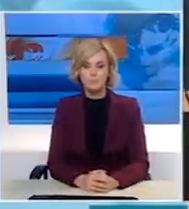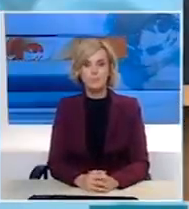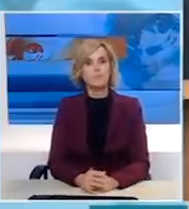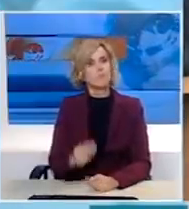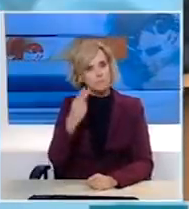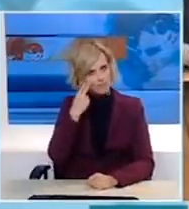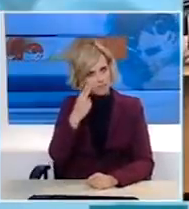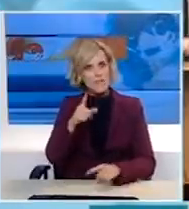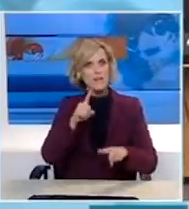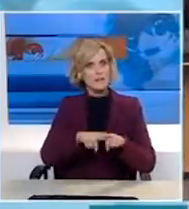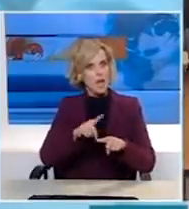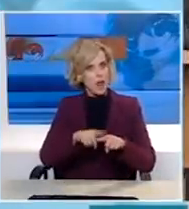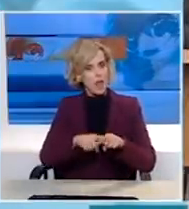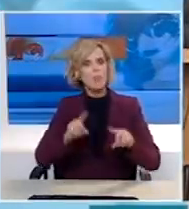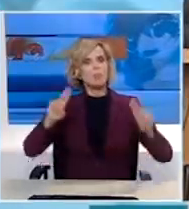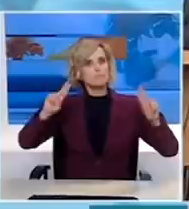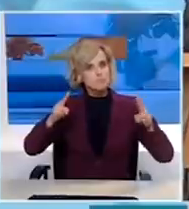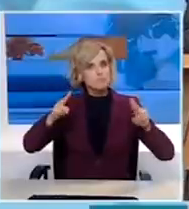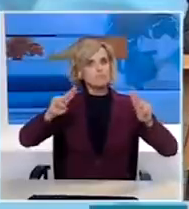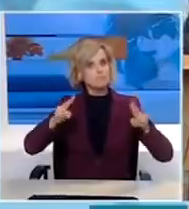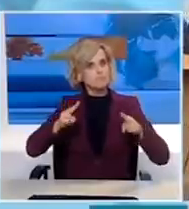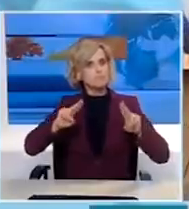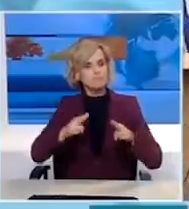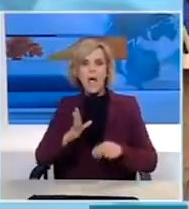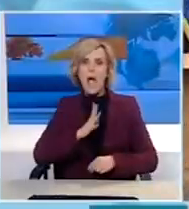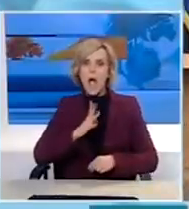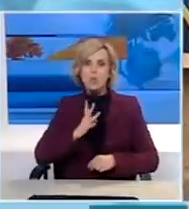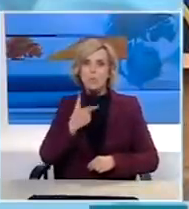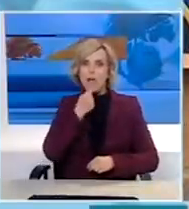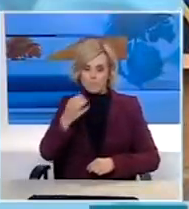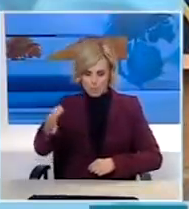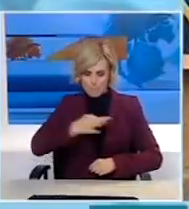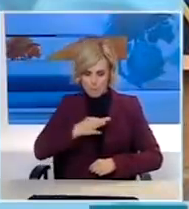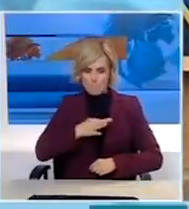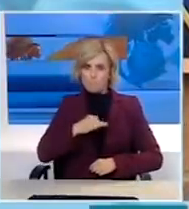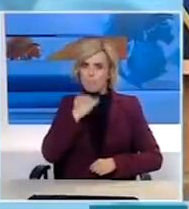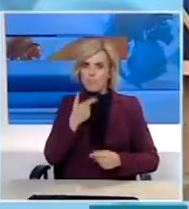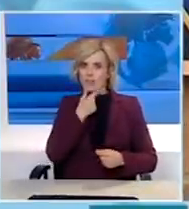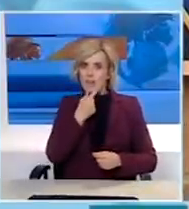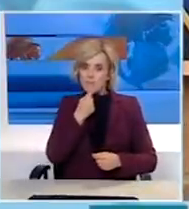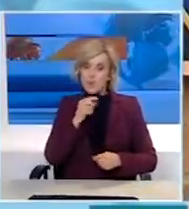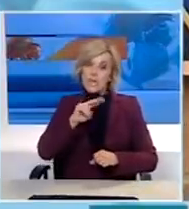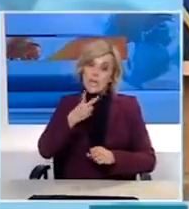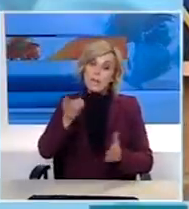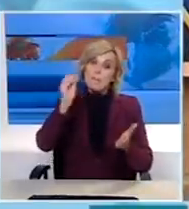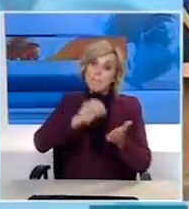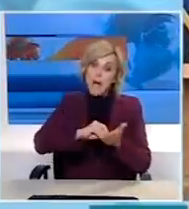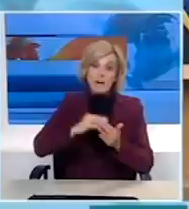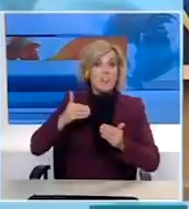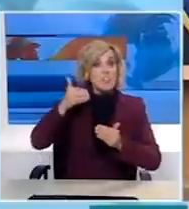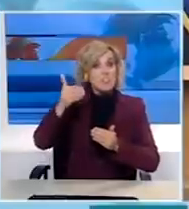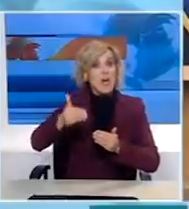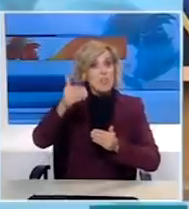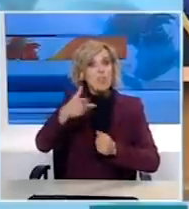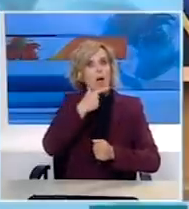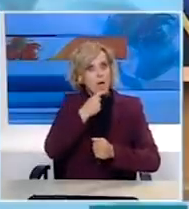έχει αποτέλεσμα χαμηλότερα ποσοστά ανοσίας του πληθυσμού. Αυτό μας καθιστά περισσότερο ευάλωτο σε ένα δεύτερο επιδημικό κύμα.